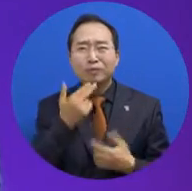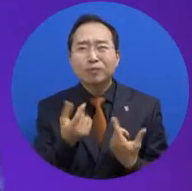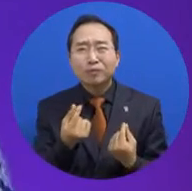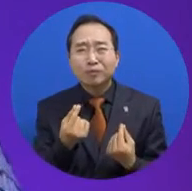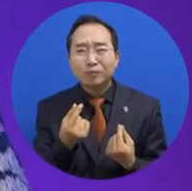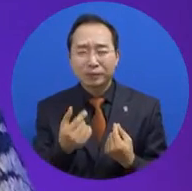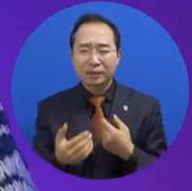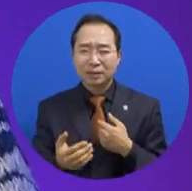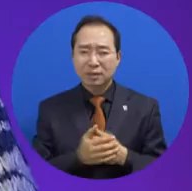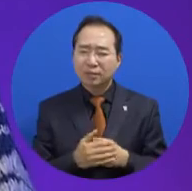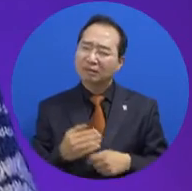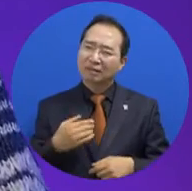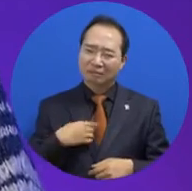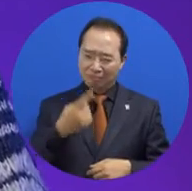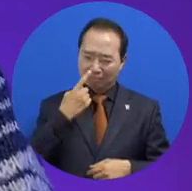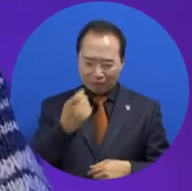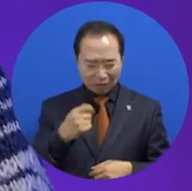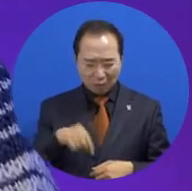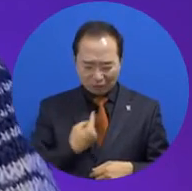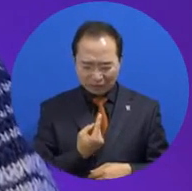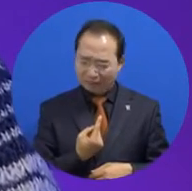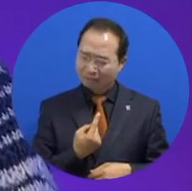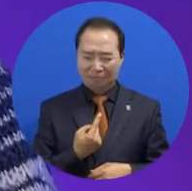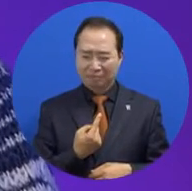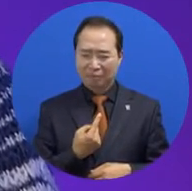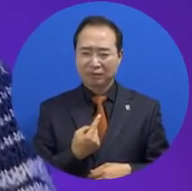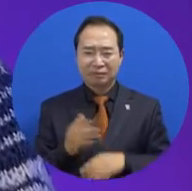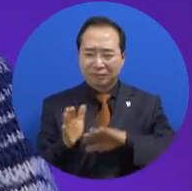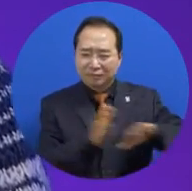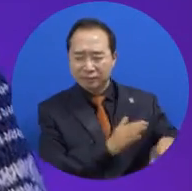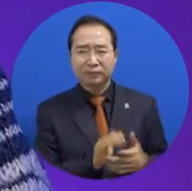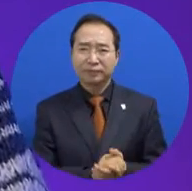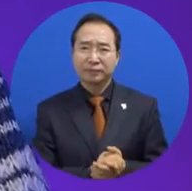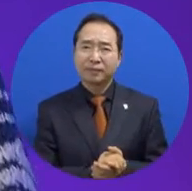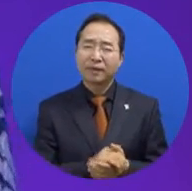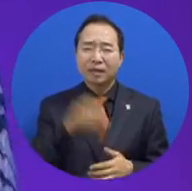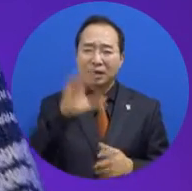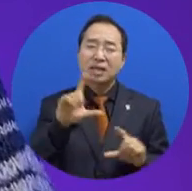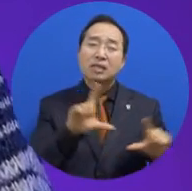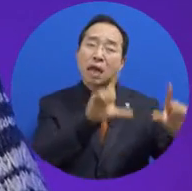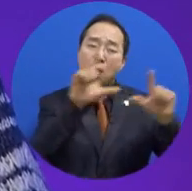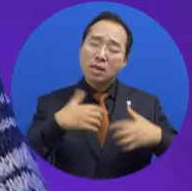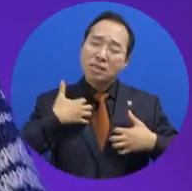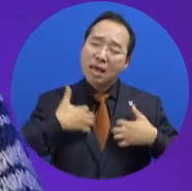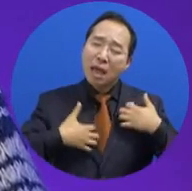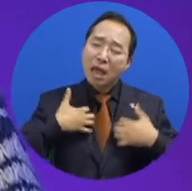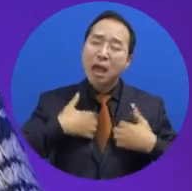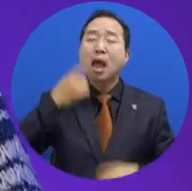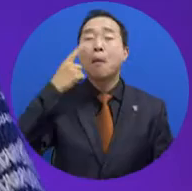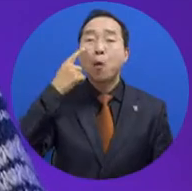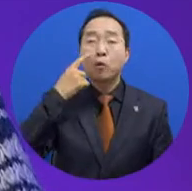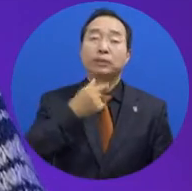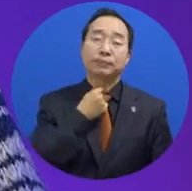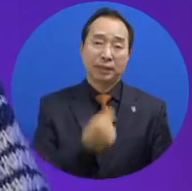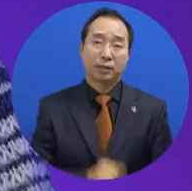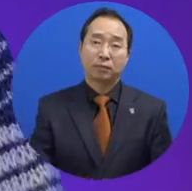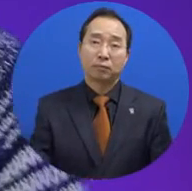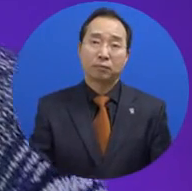저는 그렇게 멋진 지식인은 절대 되고 싶지 않았고 그냥 재미나게 일상을 꾸려가고